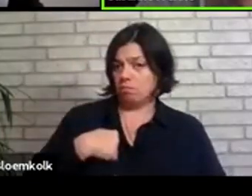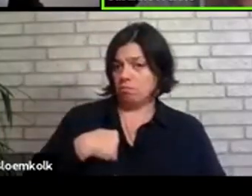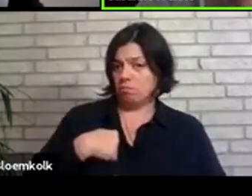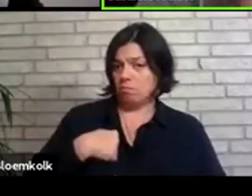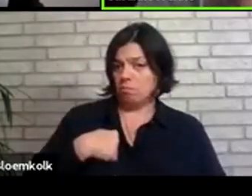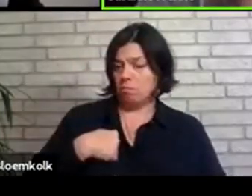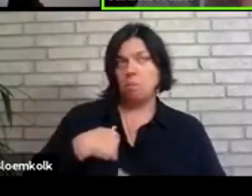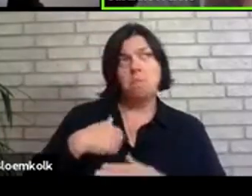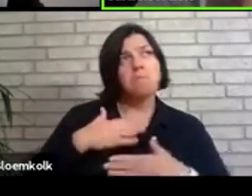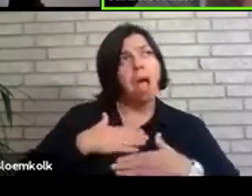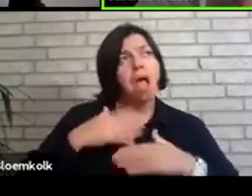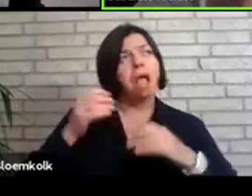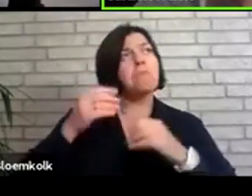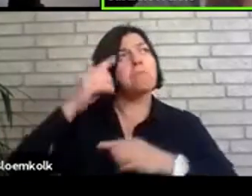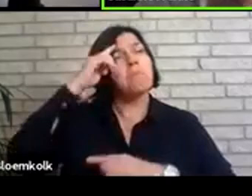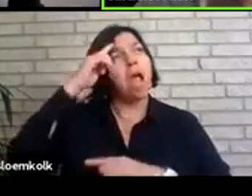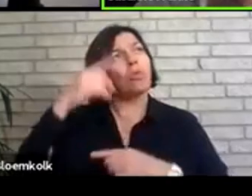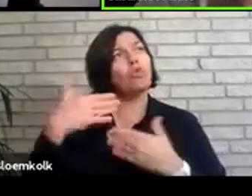Preis.